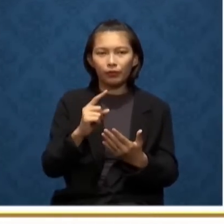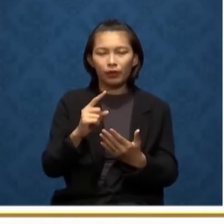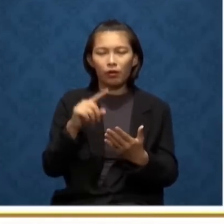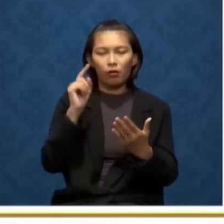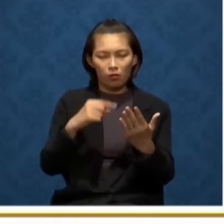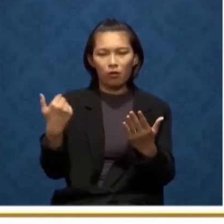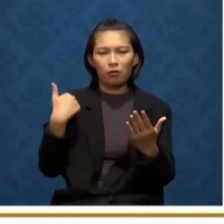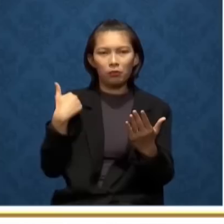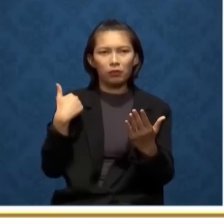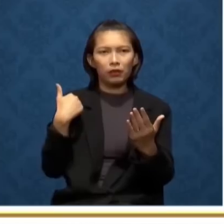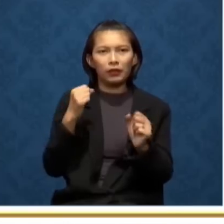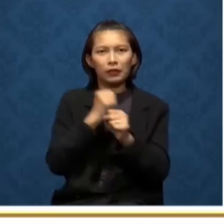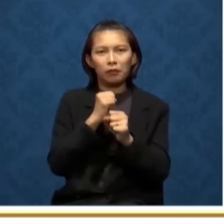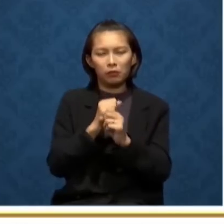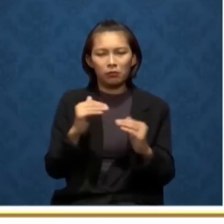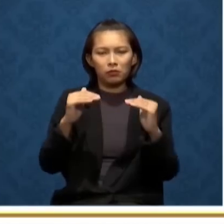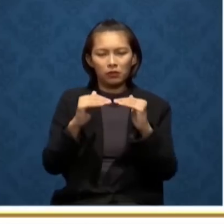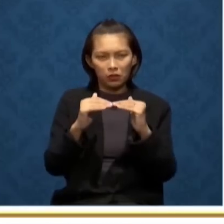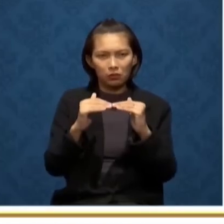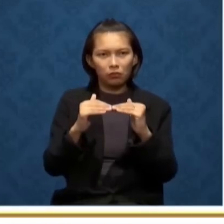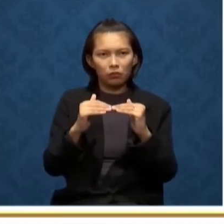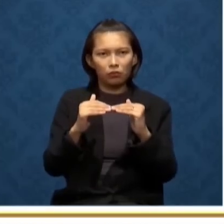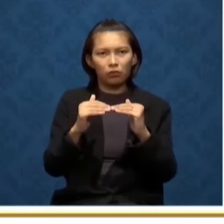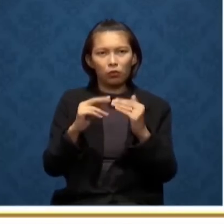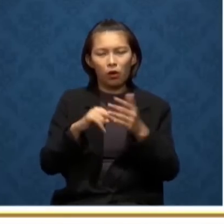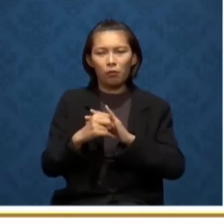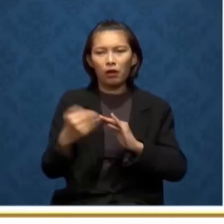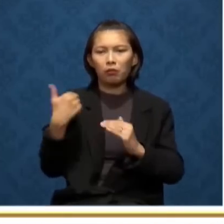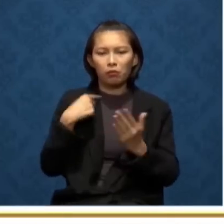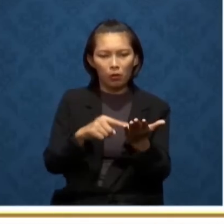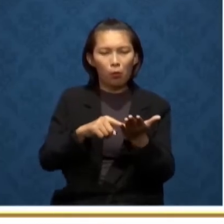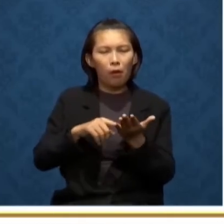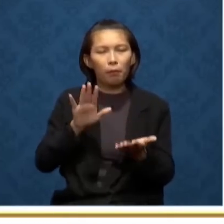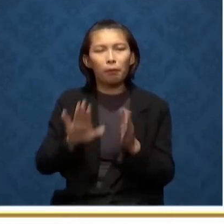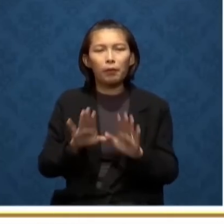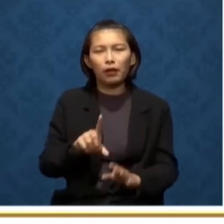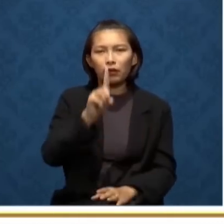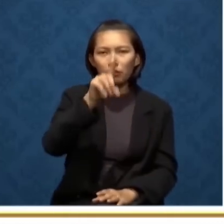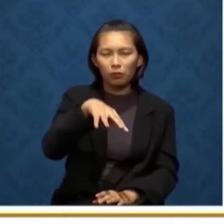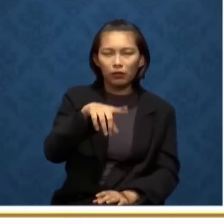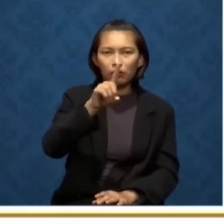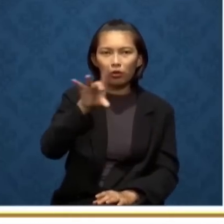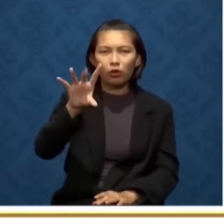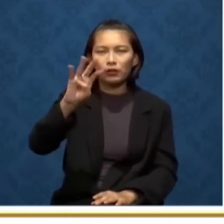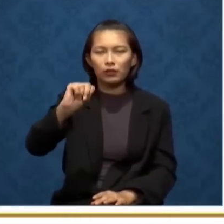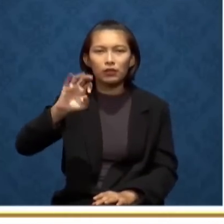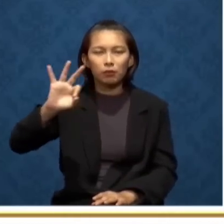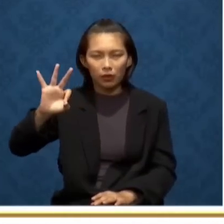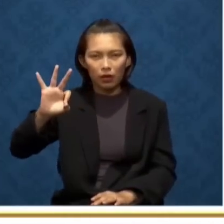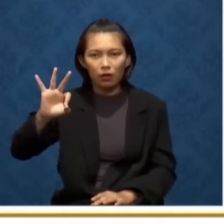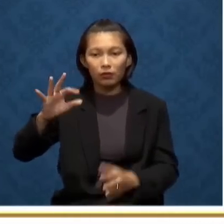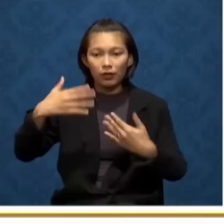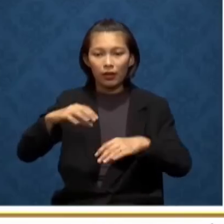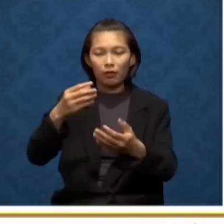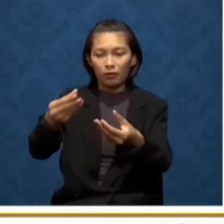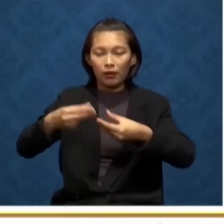ละเมิดสิทธิมนุษยชนจำนวน 1,149 เรื่องและได้รับไว้